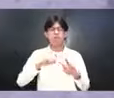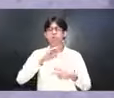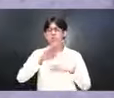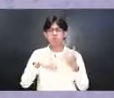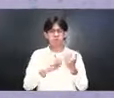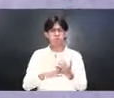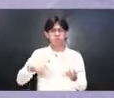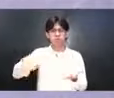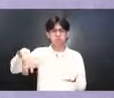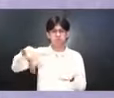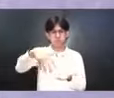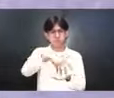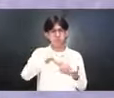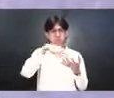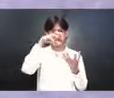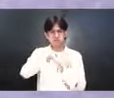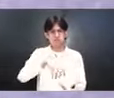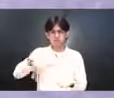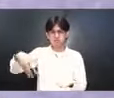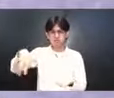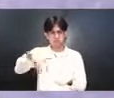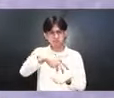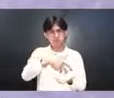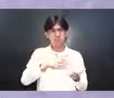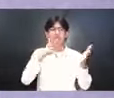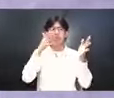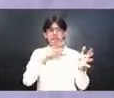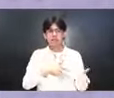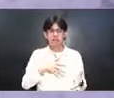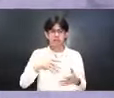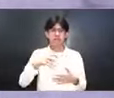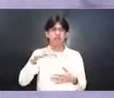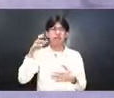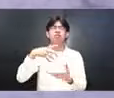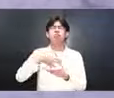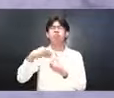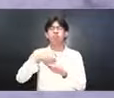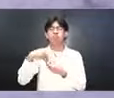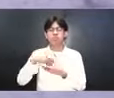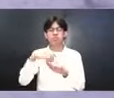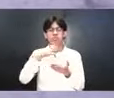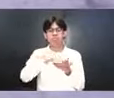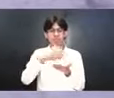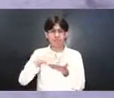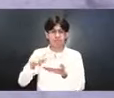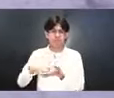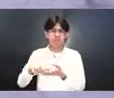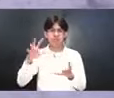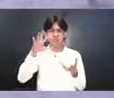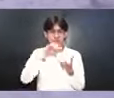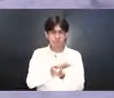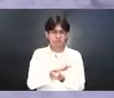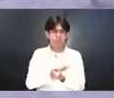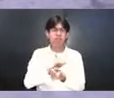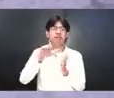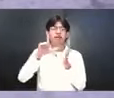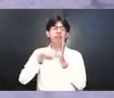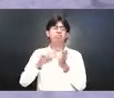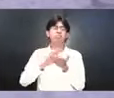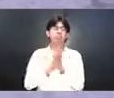Tapos, inubos. Tapos nakita niya ang sarili niya, nagpapakain na lang ng